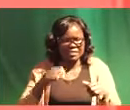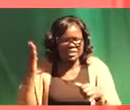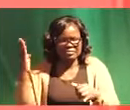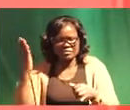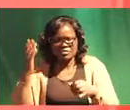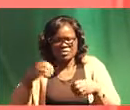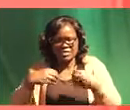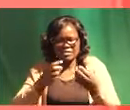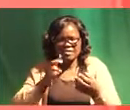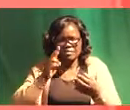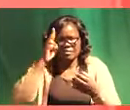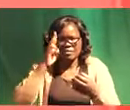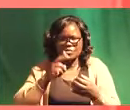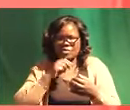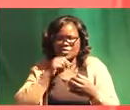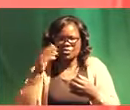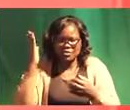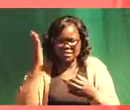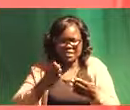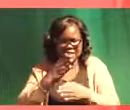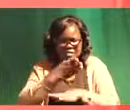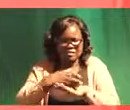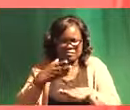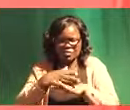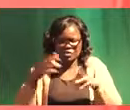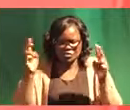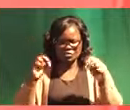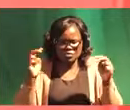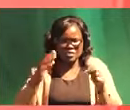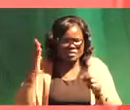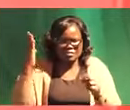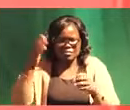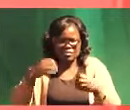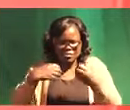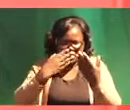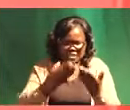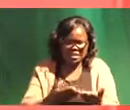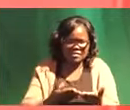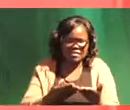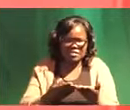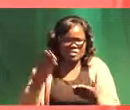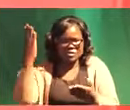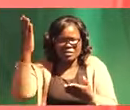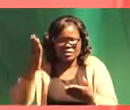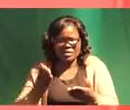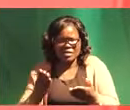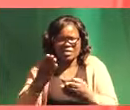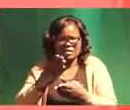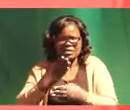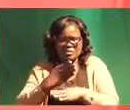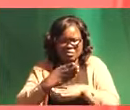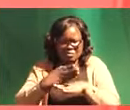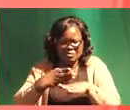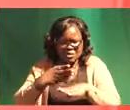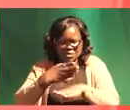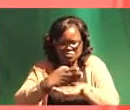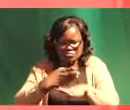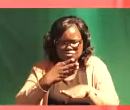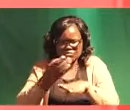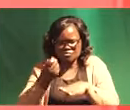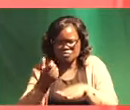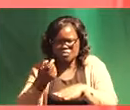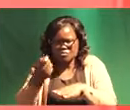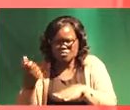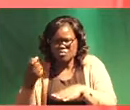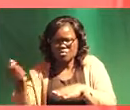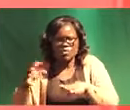Uhuru Kenyatta na usikate mkate. Huo upanga ulipewa ya kukata mkate kidogo kidogo ya